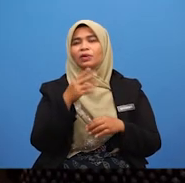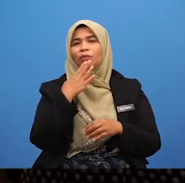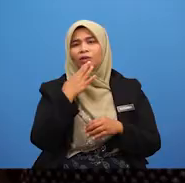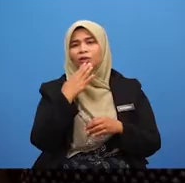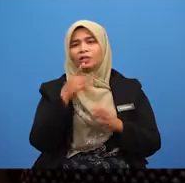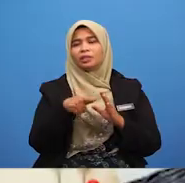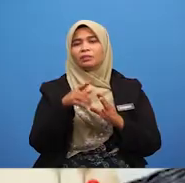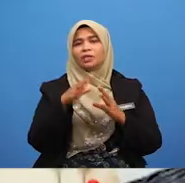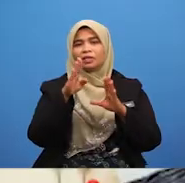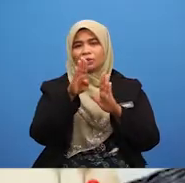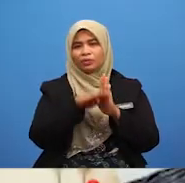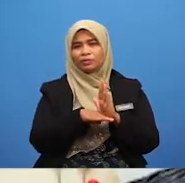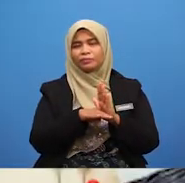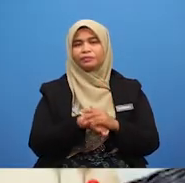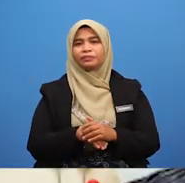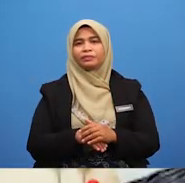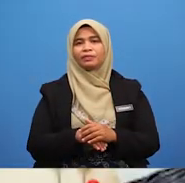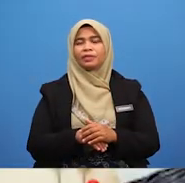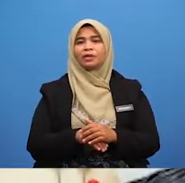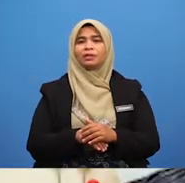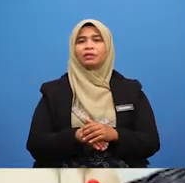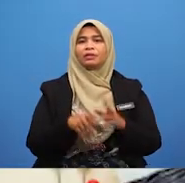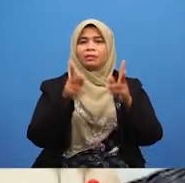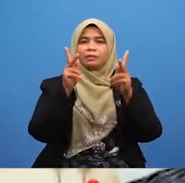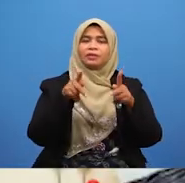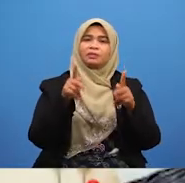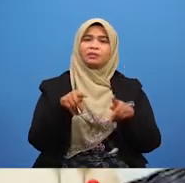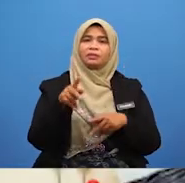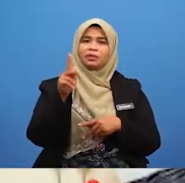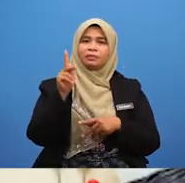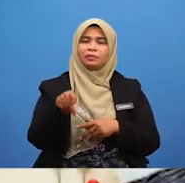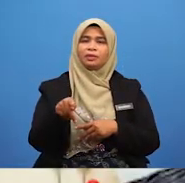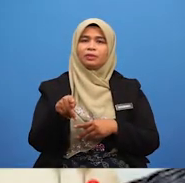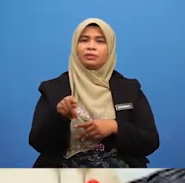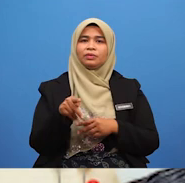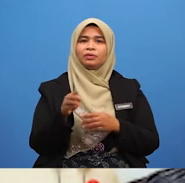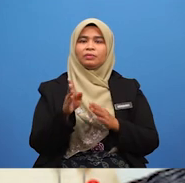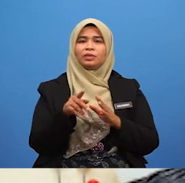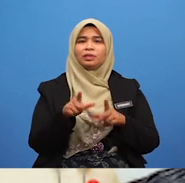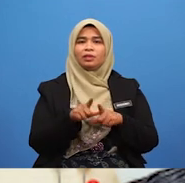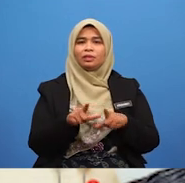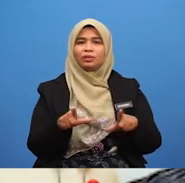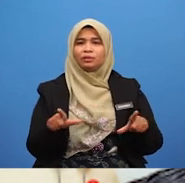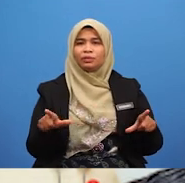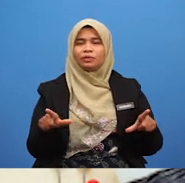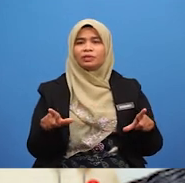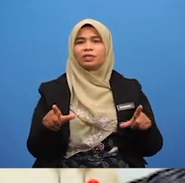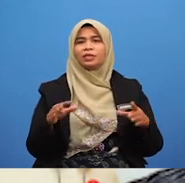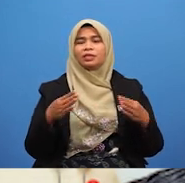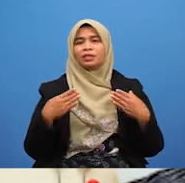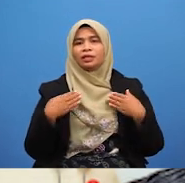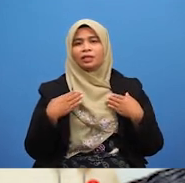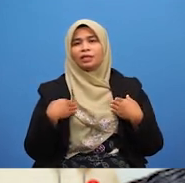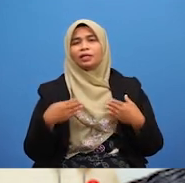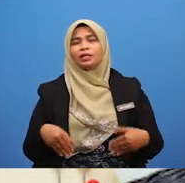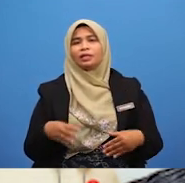pakaian. Beberapa perkara perlu dikenal pasti dan dikendalikan dengan teliti bagi mendapatkan